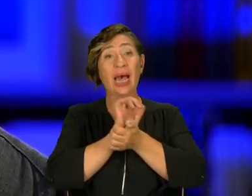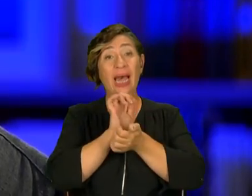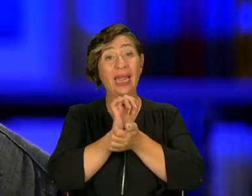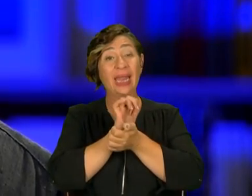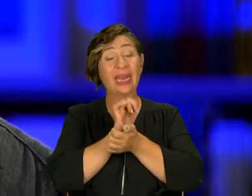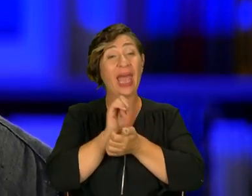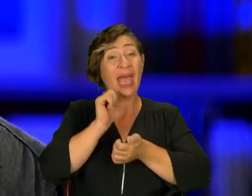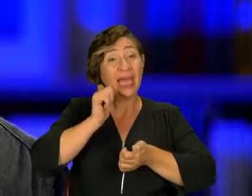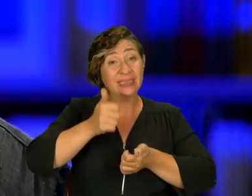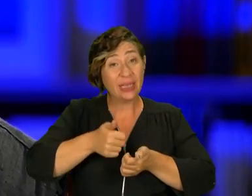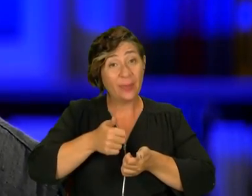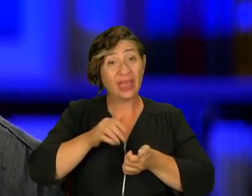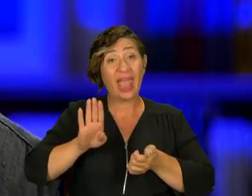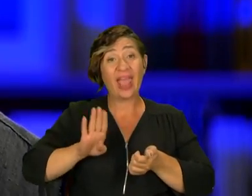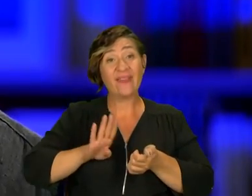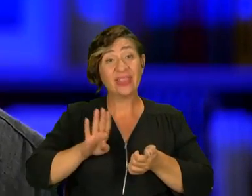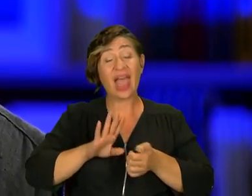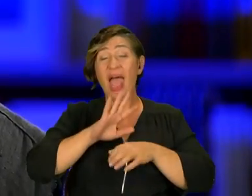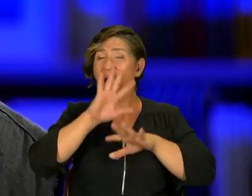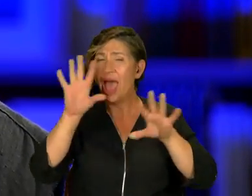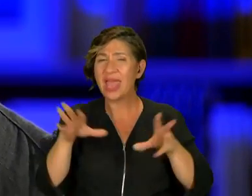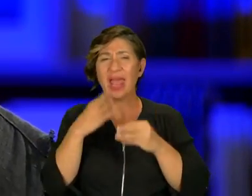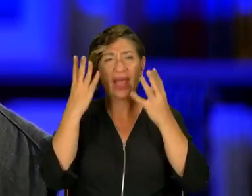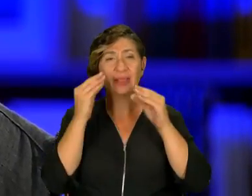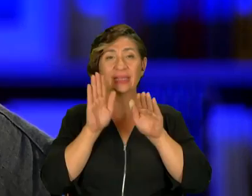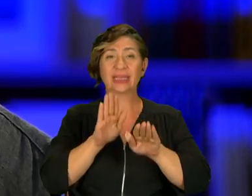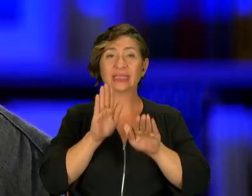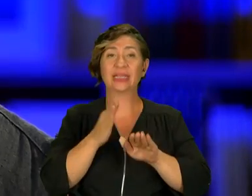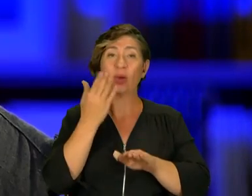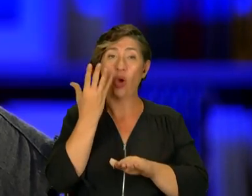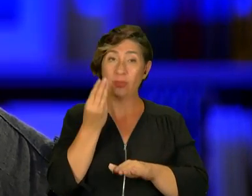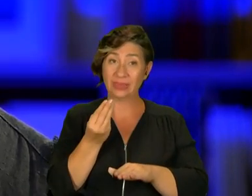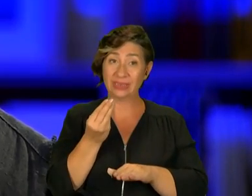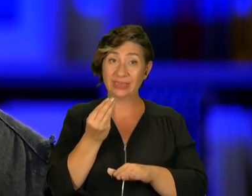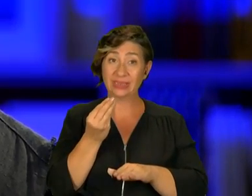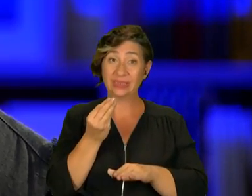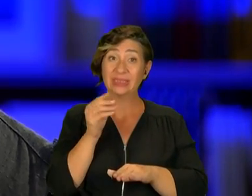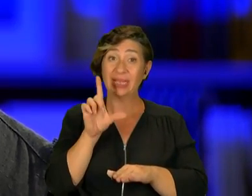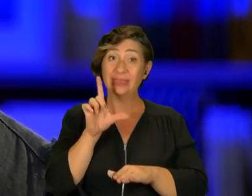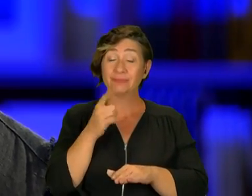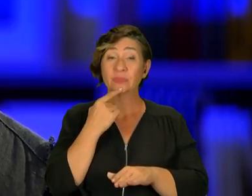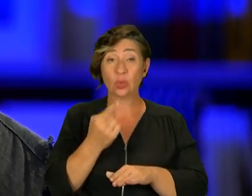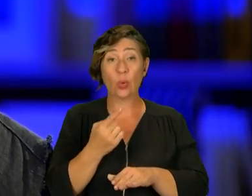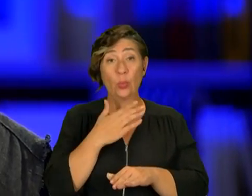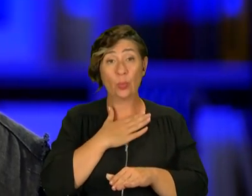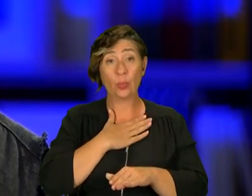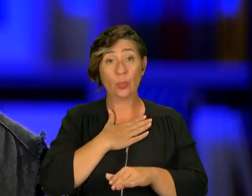Ailelerin her zaman evlatlarına her koşulda destek olmasını kesinlikle buradan söyleyebilirim.